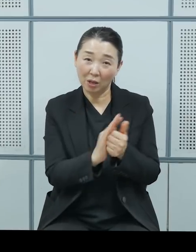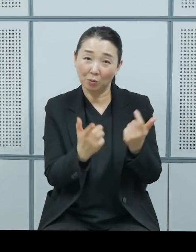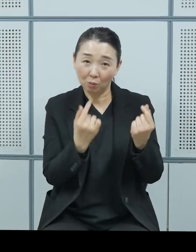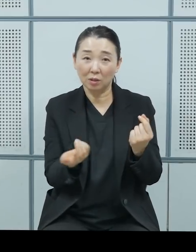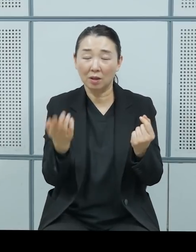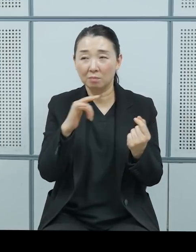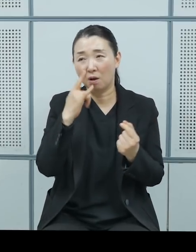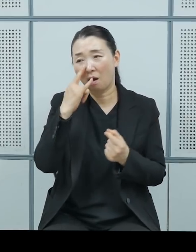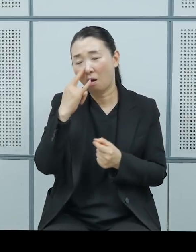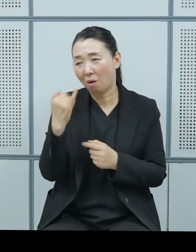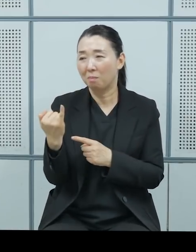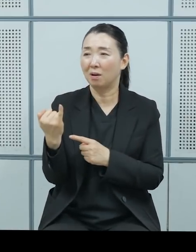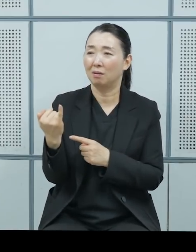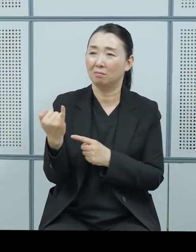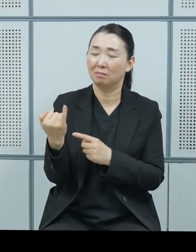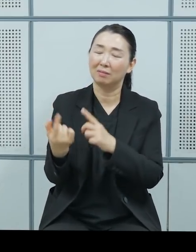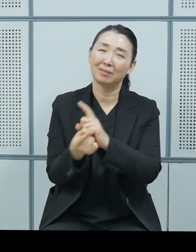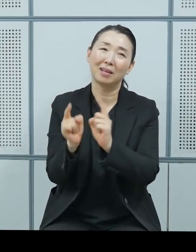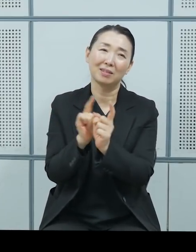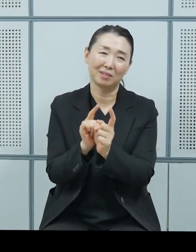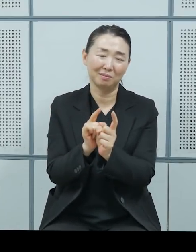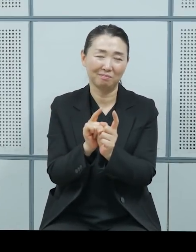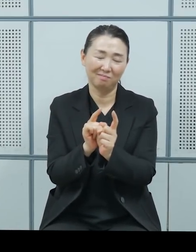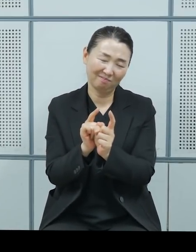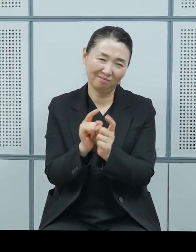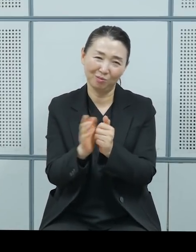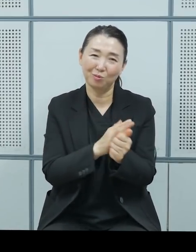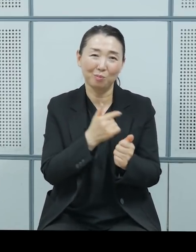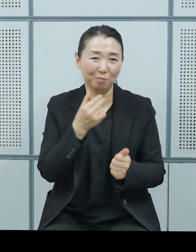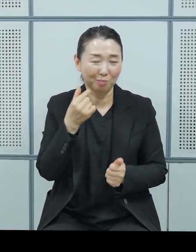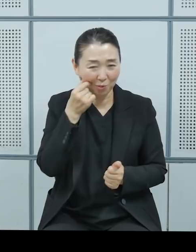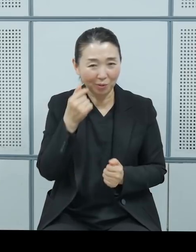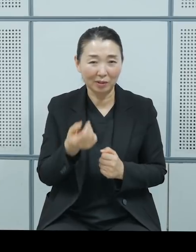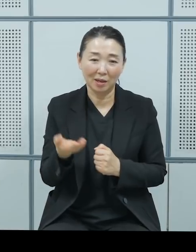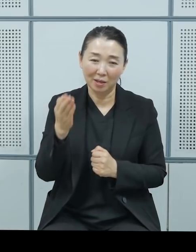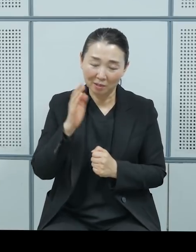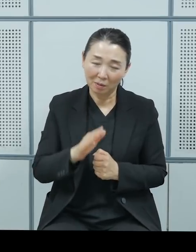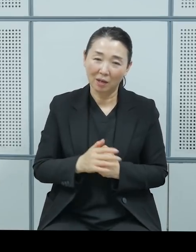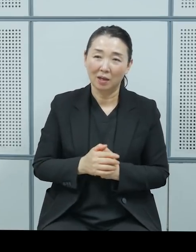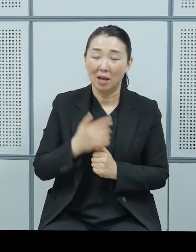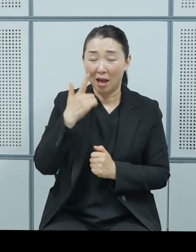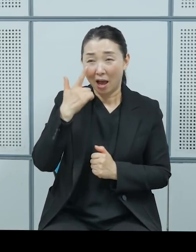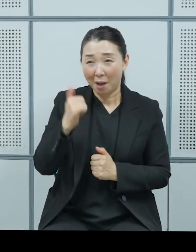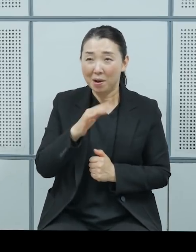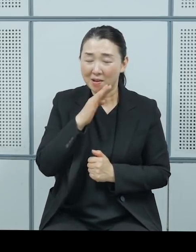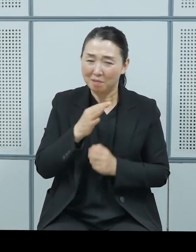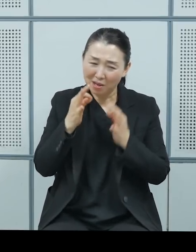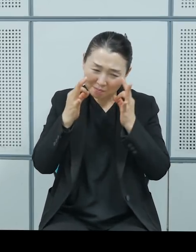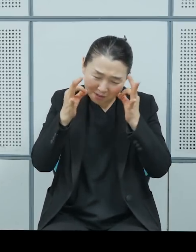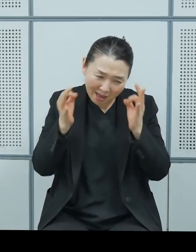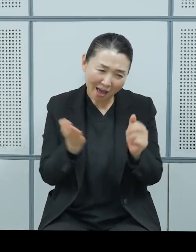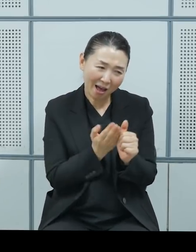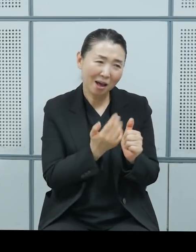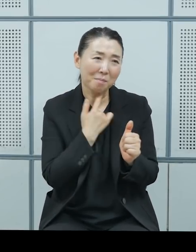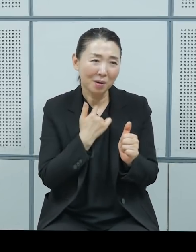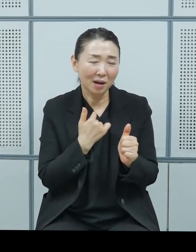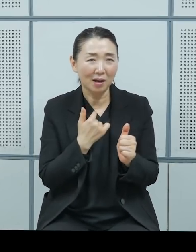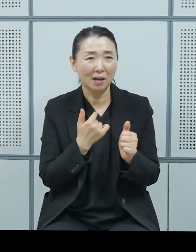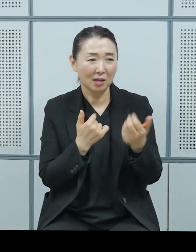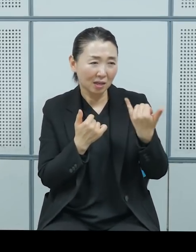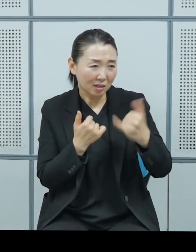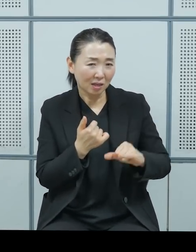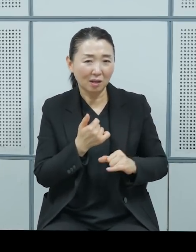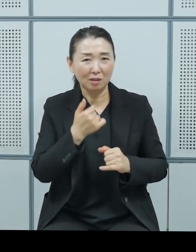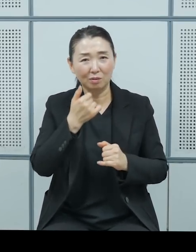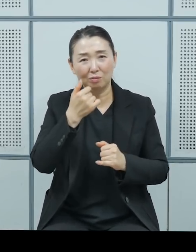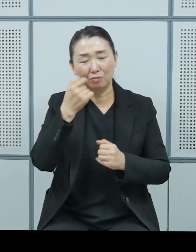그 엄마의 빈자리는 솔직히 대신할 수 없거든요. 근데 아빠가 이렇게 고군분투하는 모습을 봤지만 아이들도 막 소리내서 울고 싶고